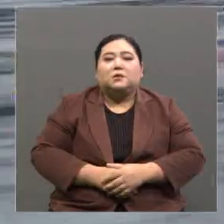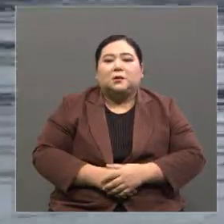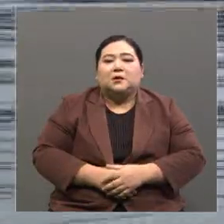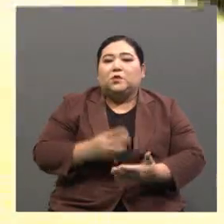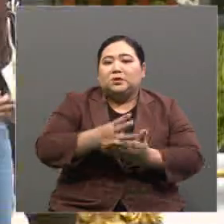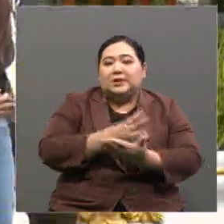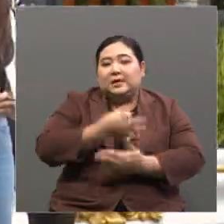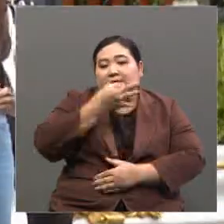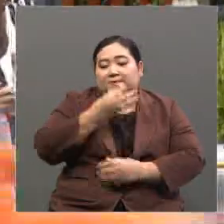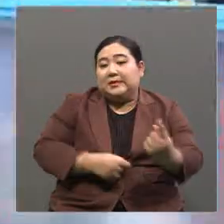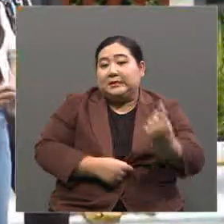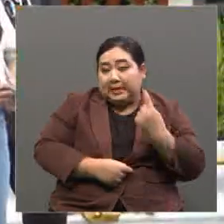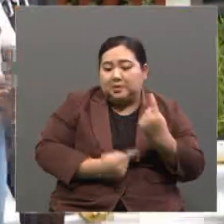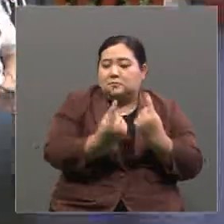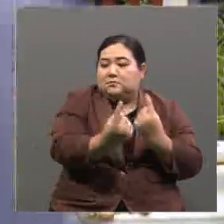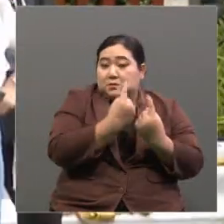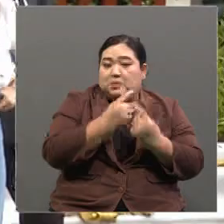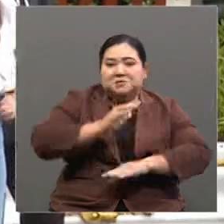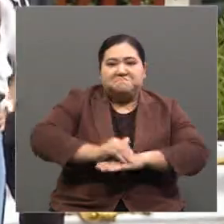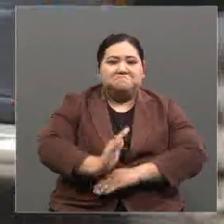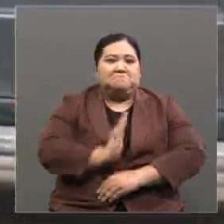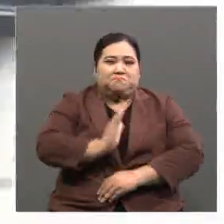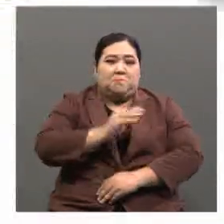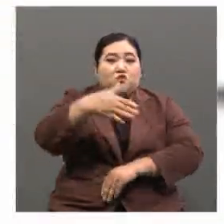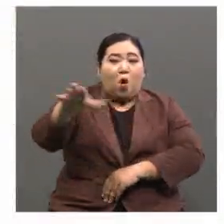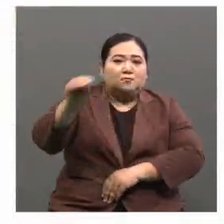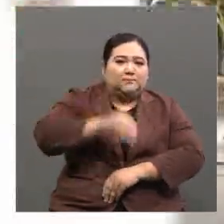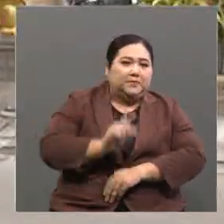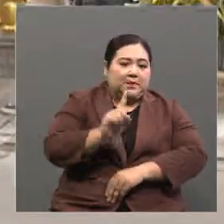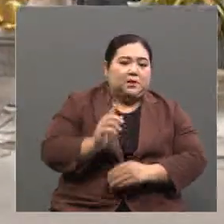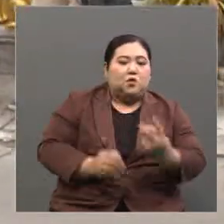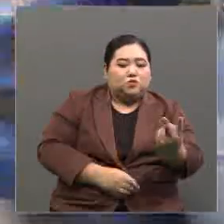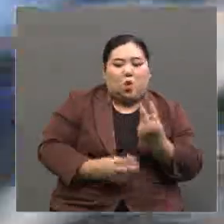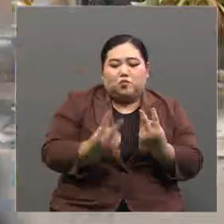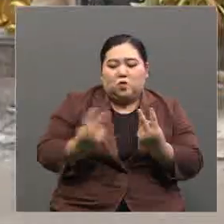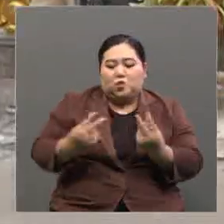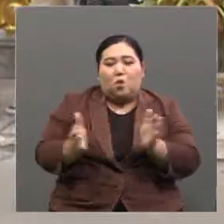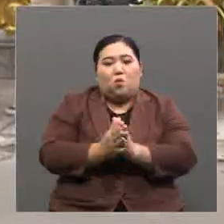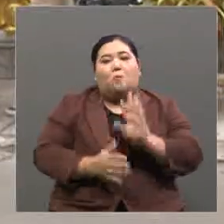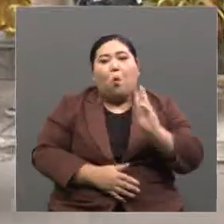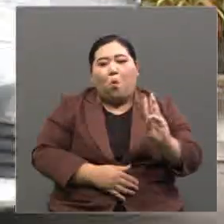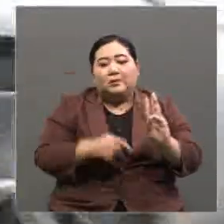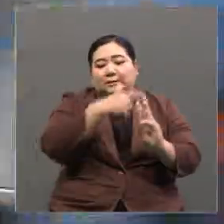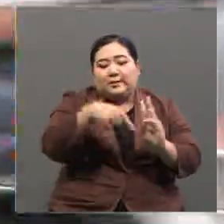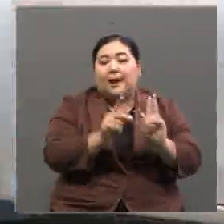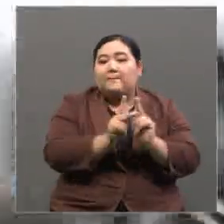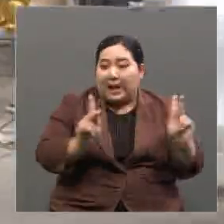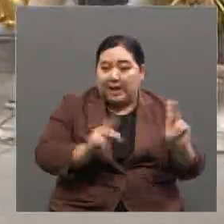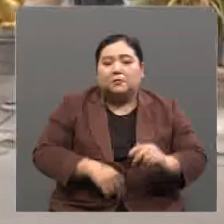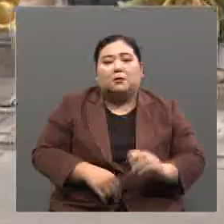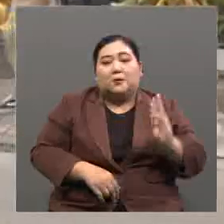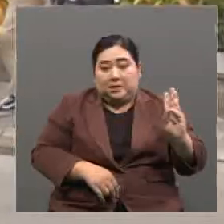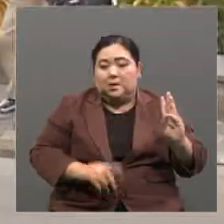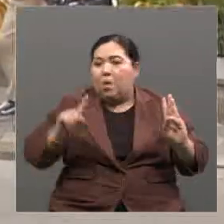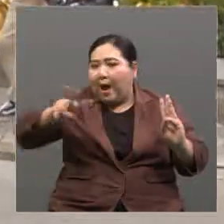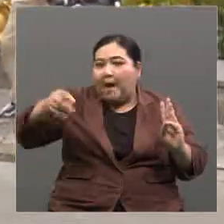วิชาชีพ 1คนแล้วก็ผู้ทรงคุณวุฒิภายนอกอีก 1คนรวมทั้งหมด 6คนนะคะแล้วก็ให้สรรหาผู้ทรงคุณวุฒิภายนอกมา